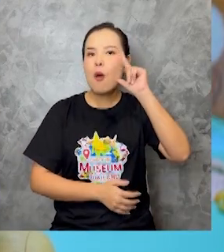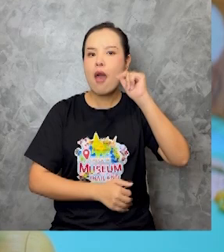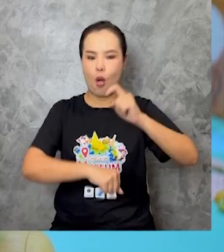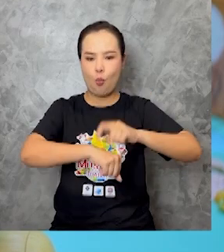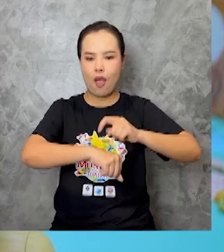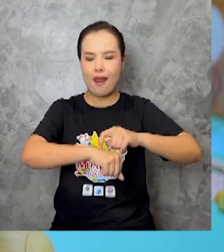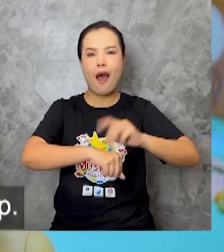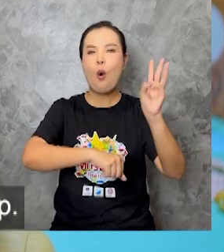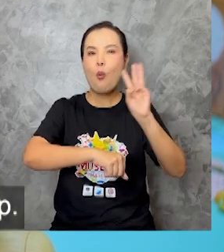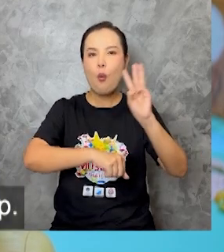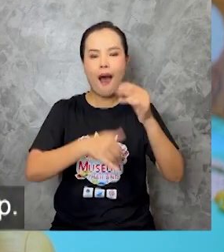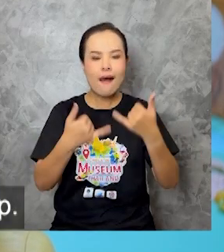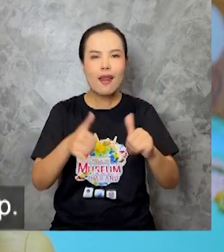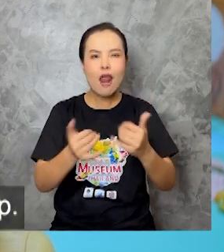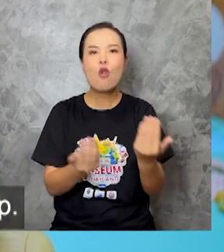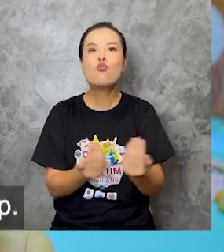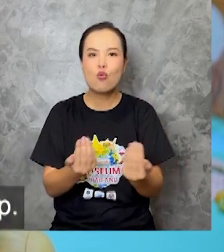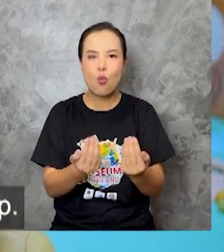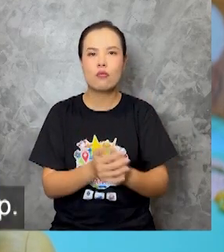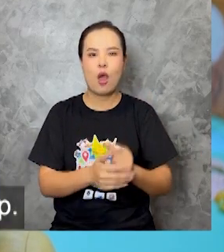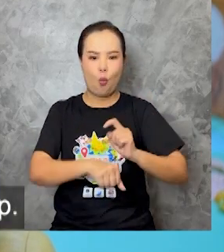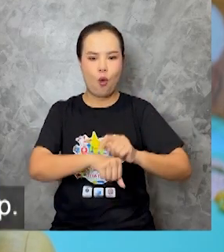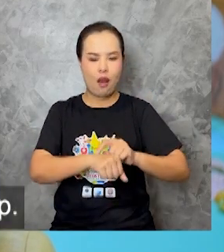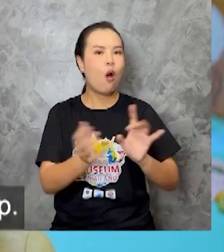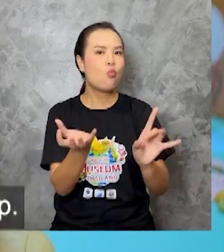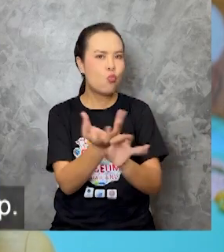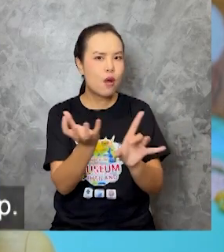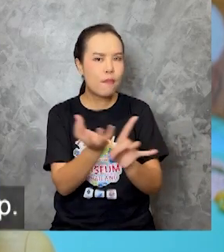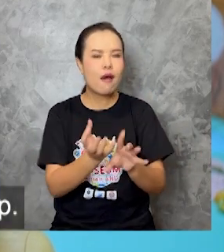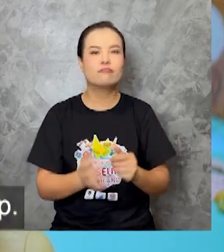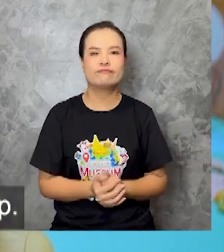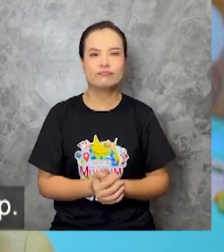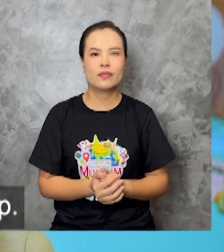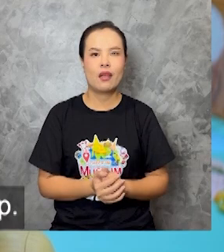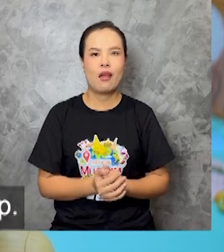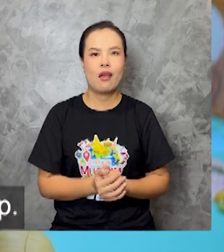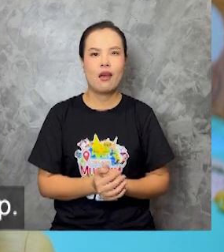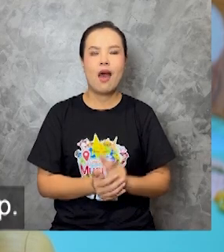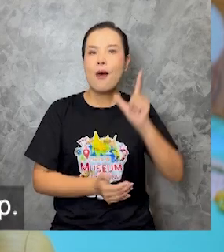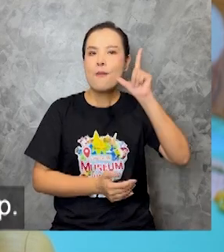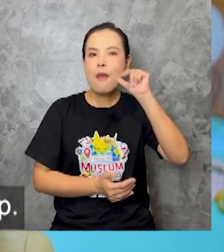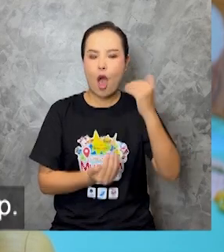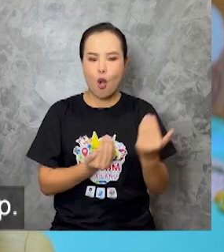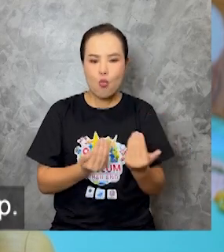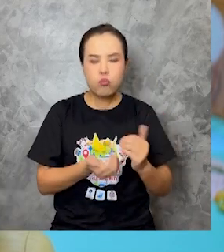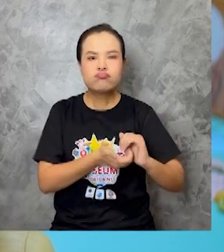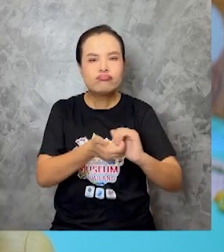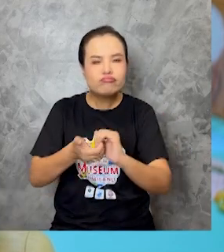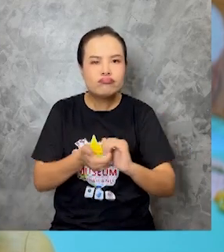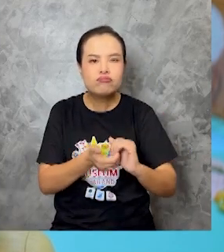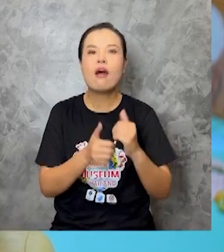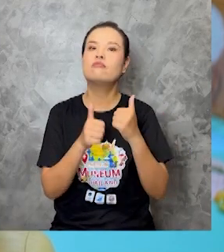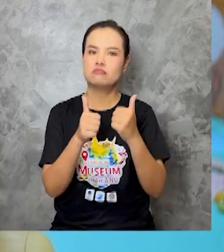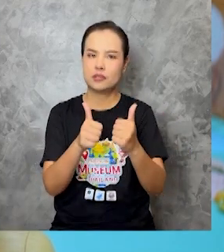ลาที่จะไปเล่นกับลูกอย่างแรกก็คือเพิ่มเวลาคุณภาพทำให้สัมพันธภาพระหว่างแม่กับลูกดีนะคะเพราะฉะ